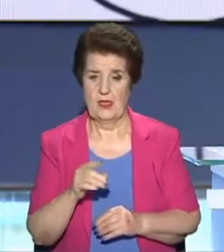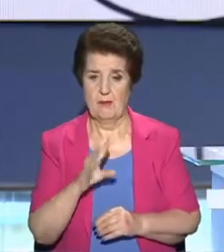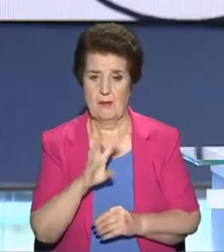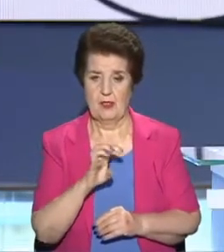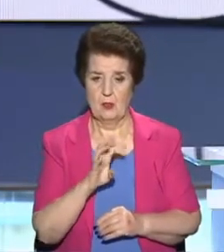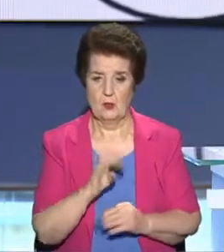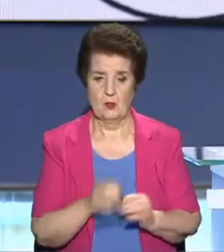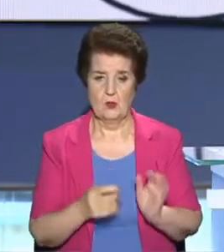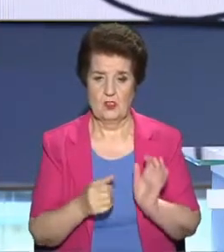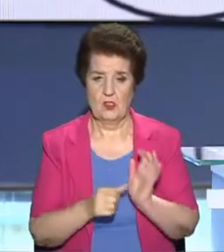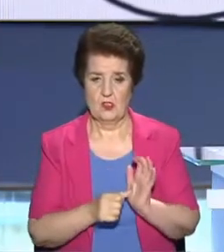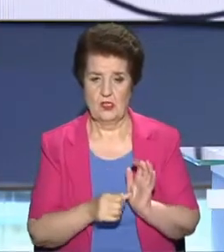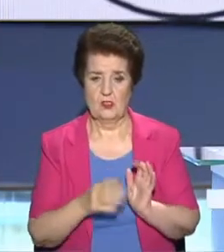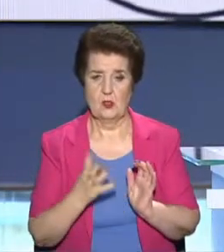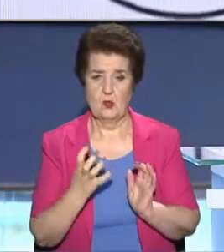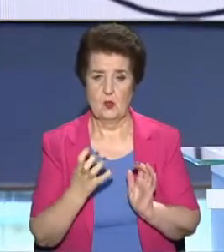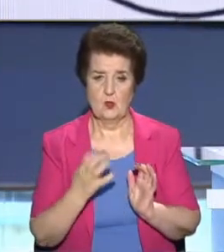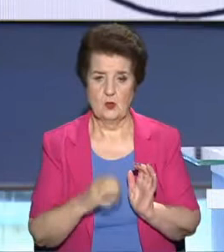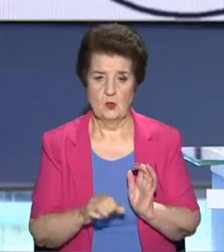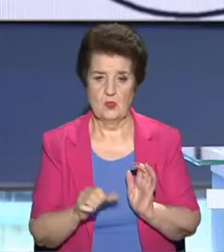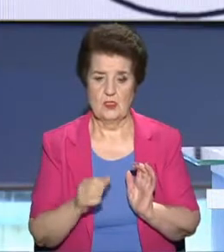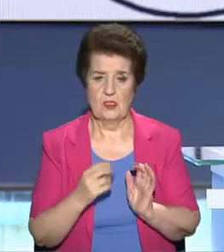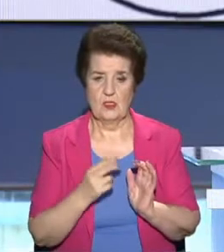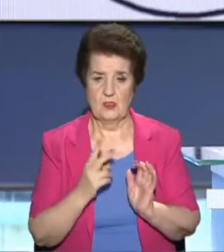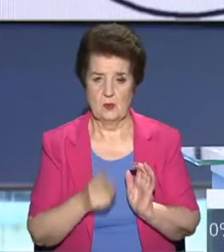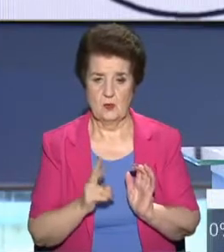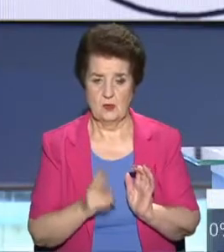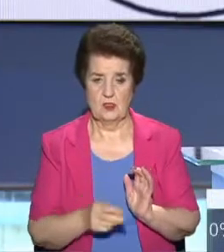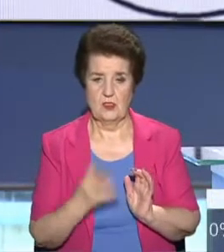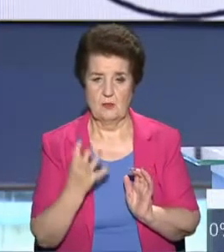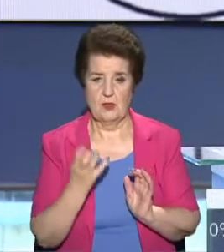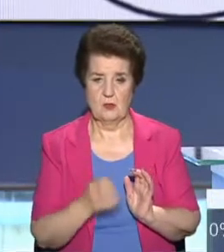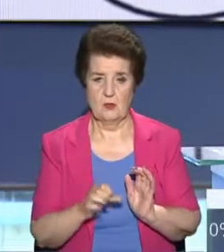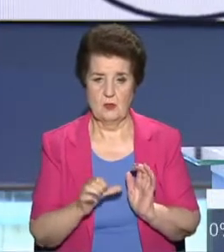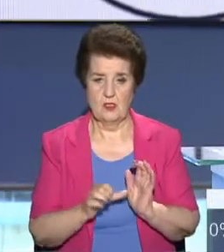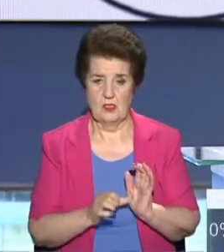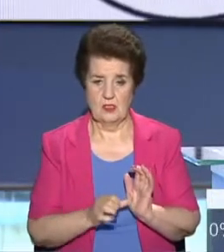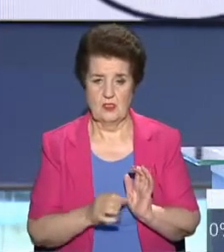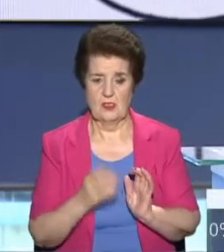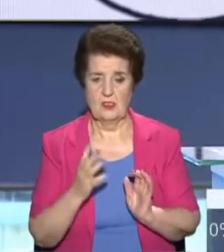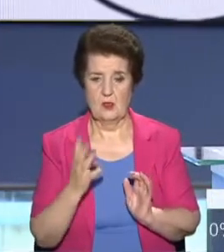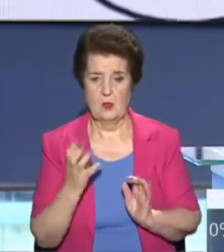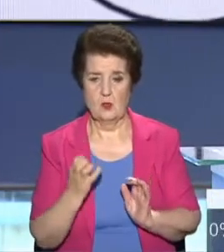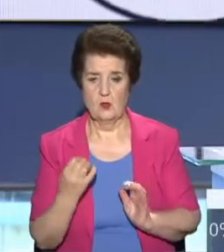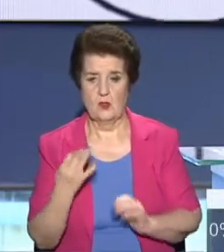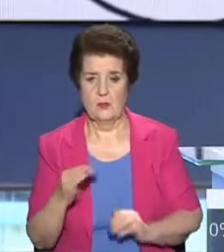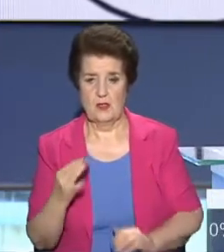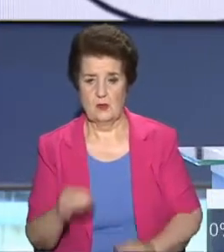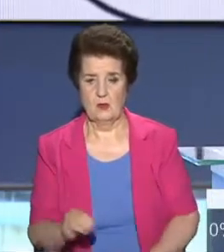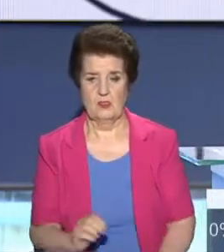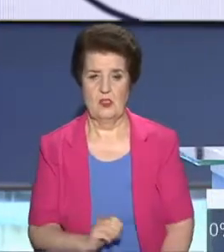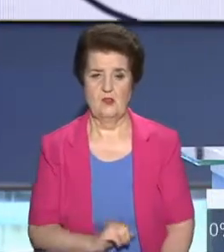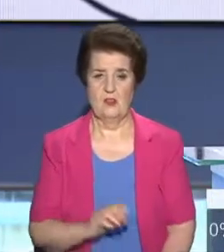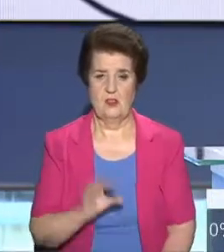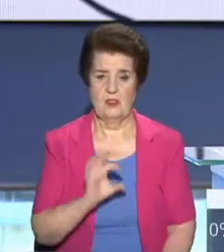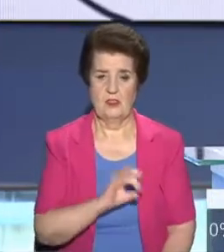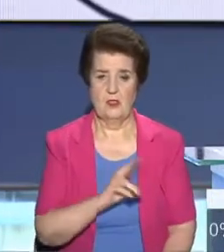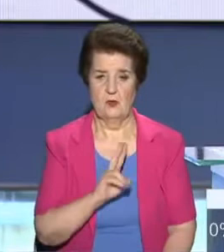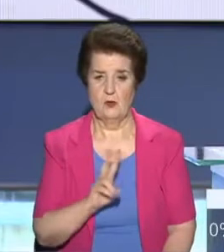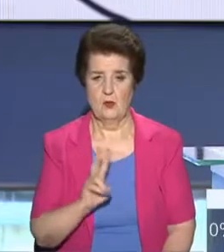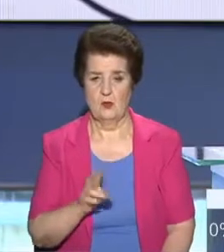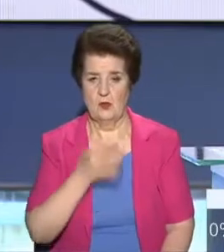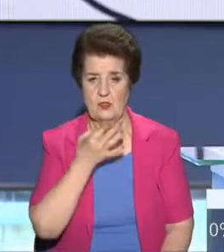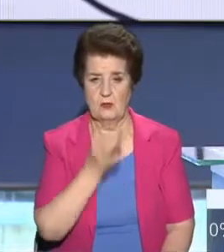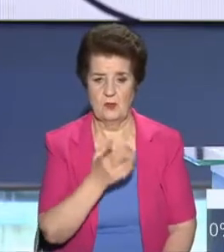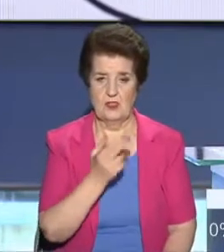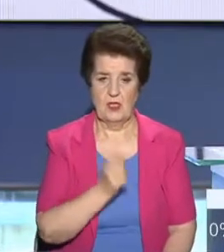406 920 406 930 406 940 cu prefix 022 Vă rugăm să ne răspunde